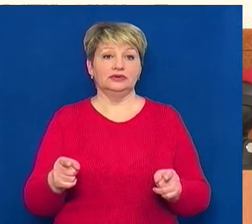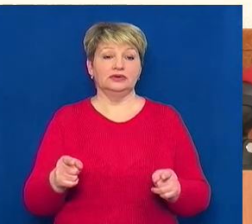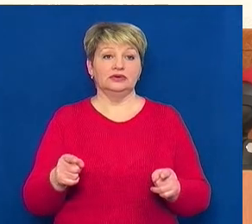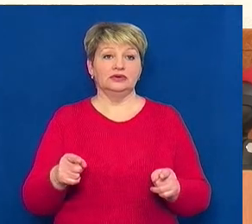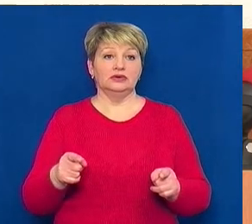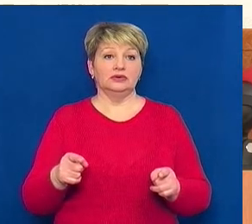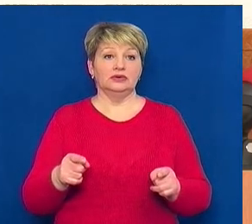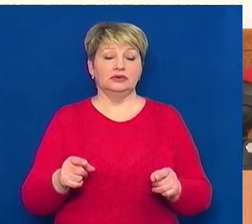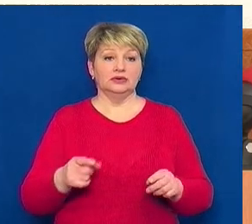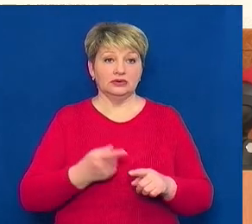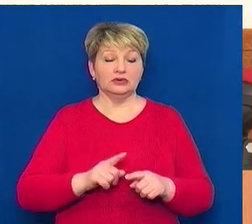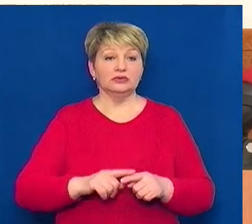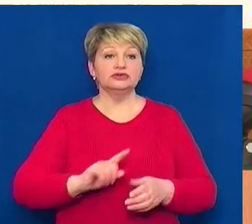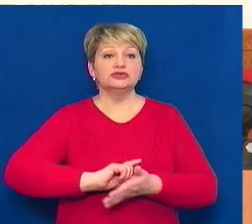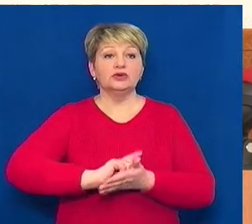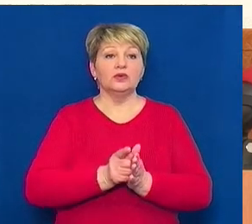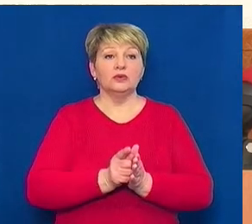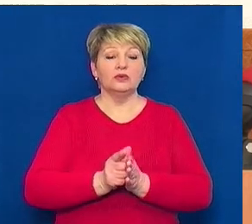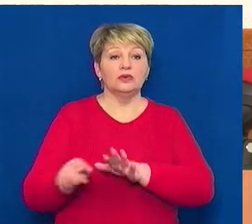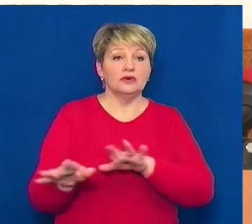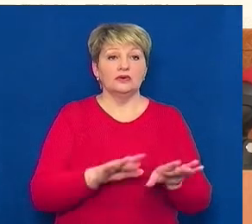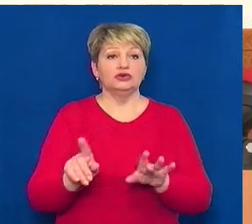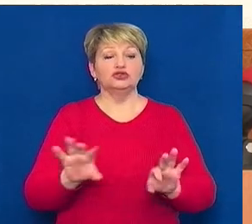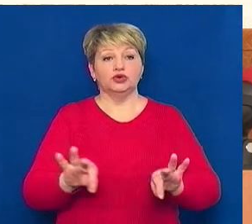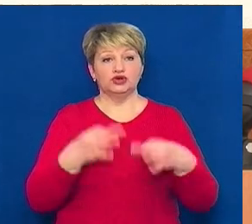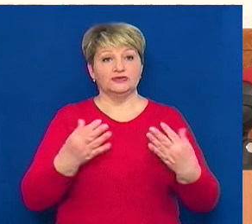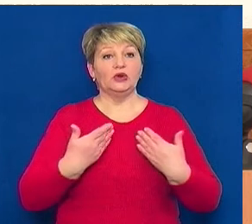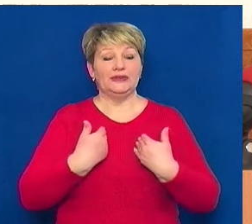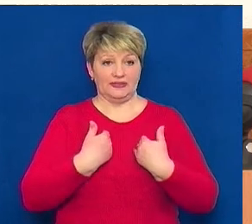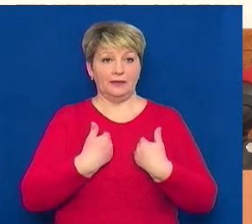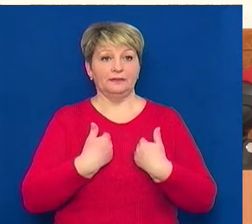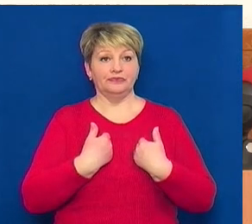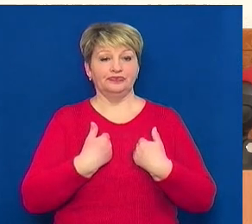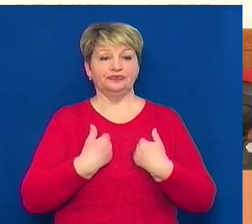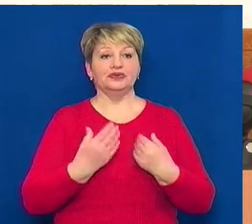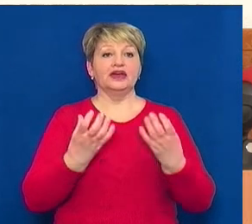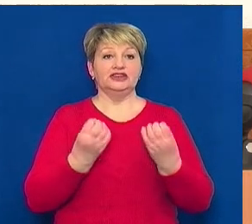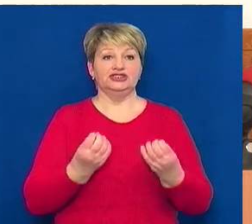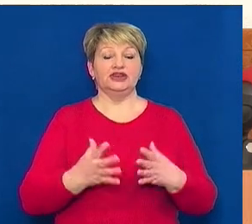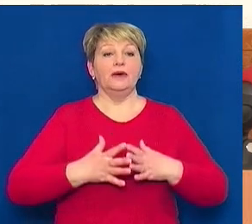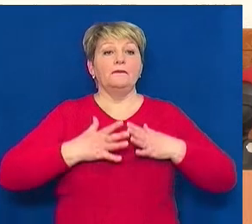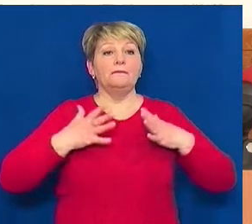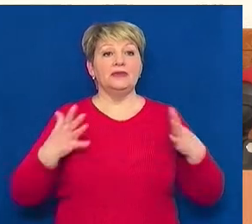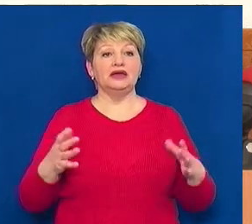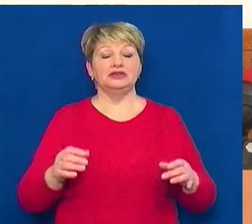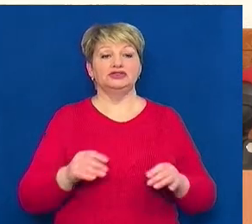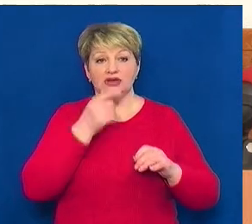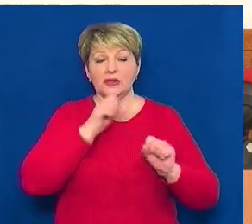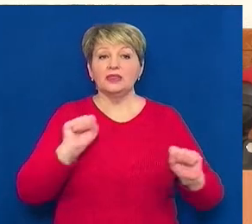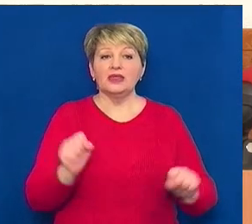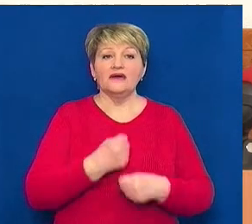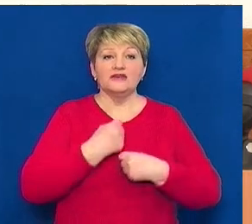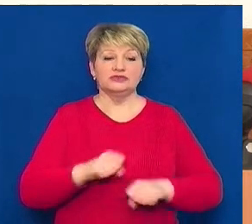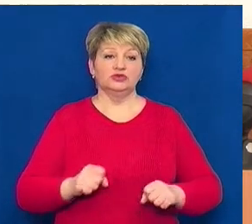надзвичайного реагування, що дозволить нам ще більше унеможливити, основне